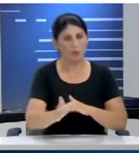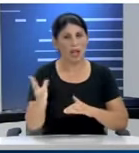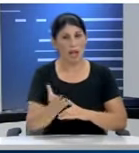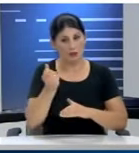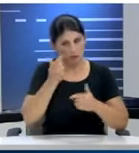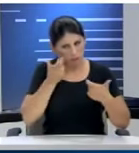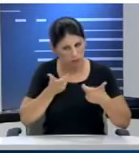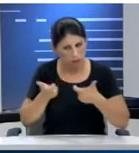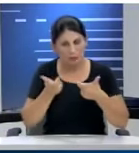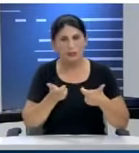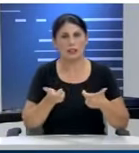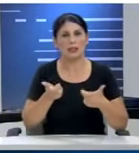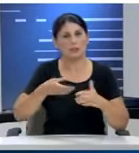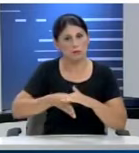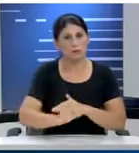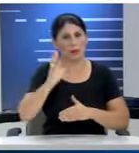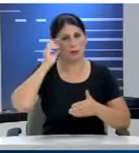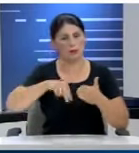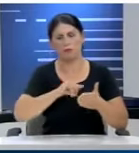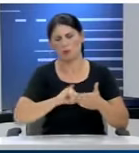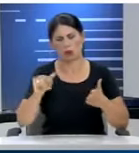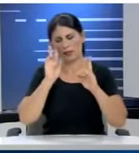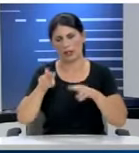αυστηρή επιτήρηση, ότι βγήκαμε από τα μνημόνια, ποτέ.